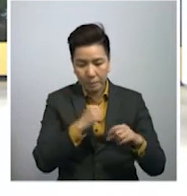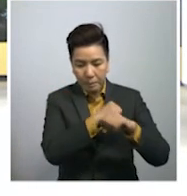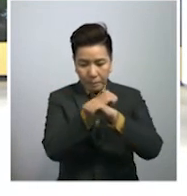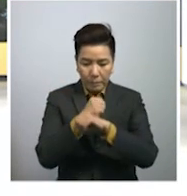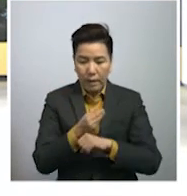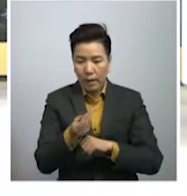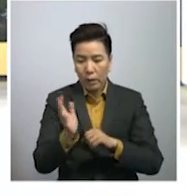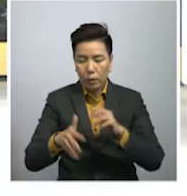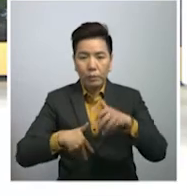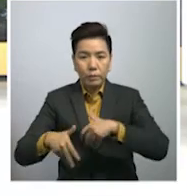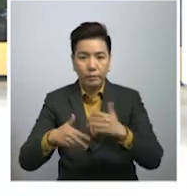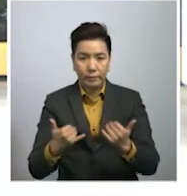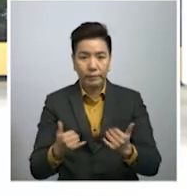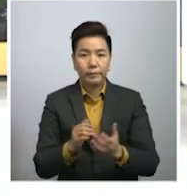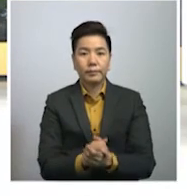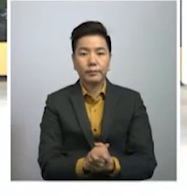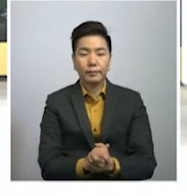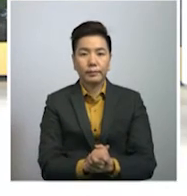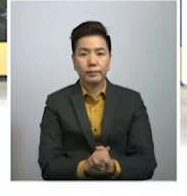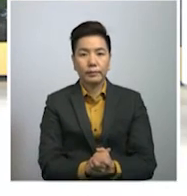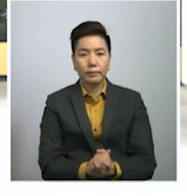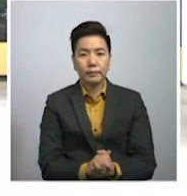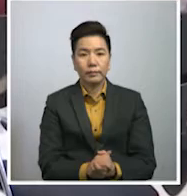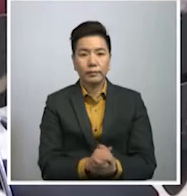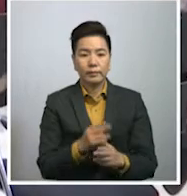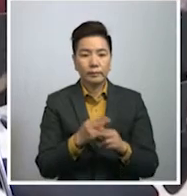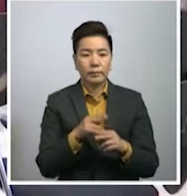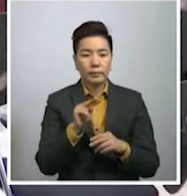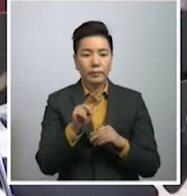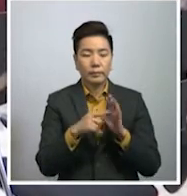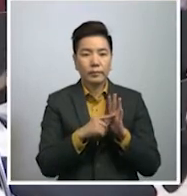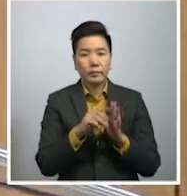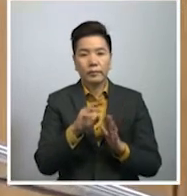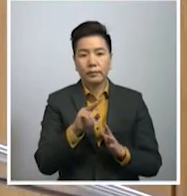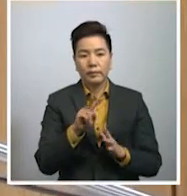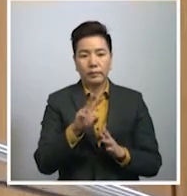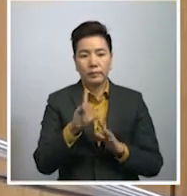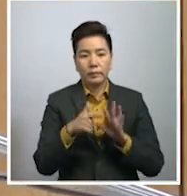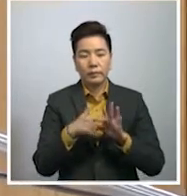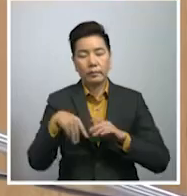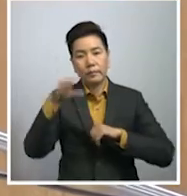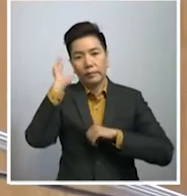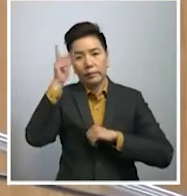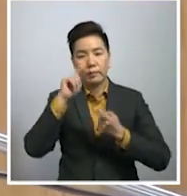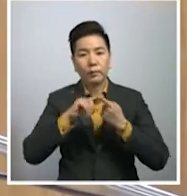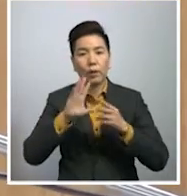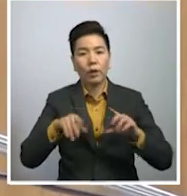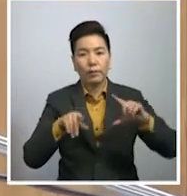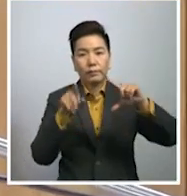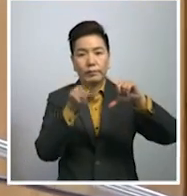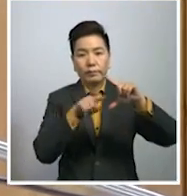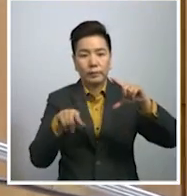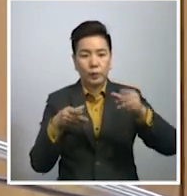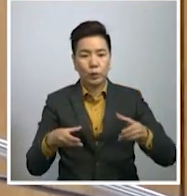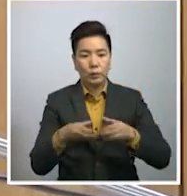ประโยชน์ของพี่น้องประชาชนครับนายณัชชาบุญชัยอินสวัสดิ์โฆษกพรรคก้าวไกลกล่าวว่ากรณี